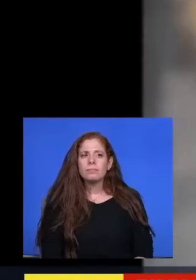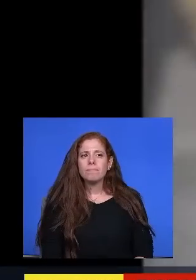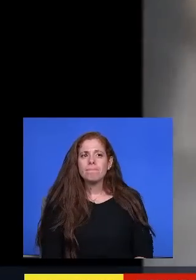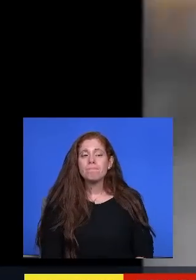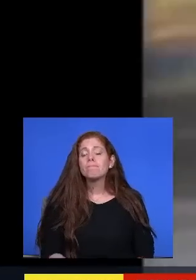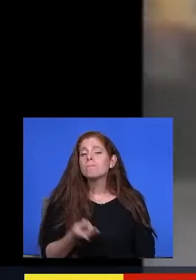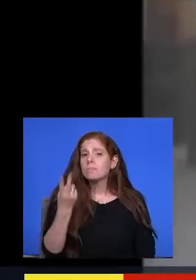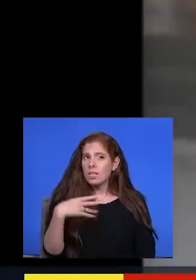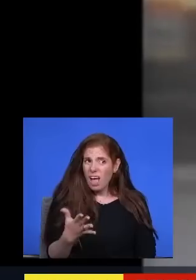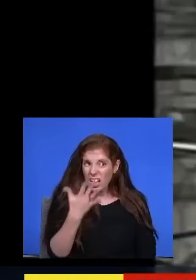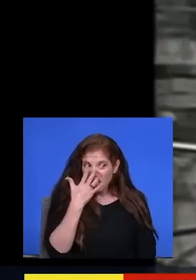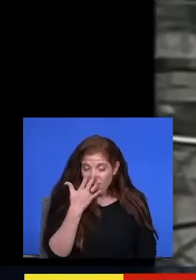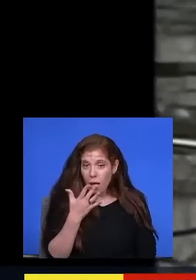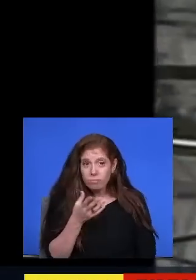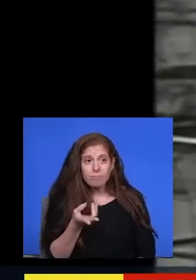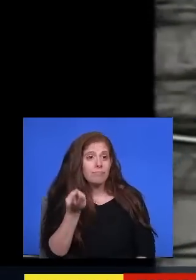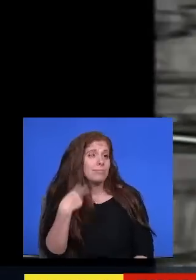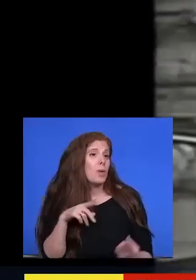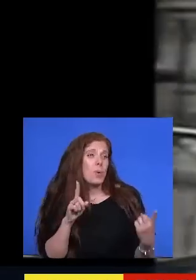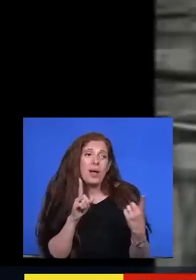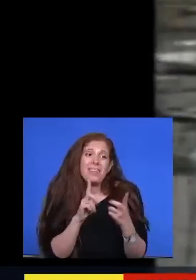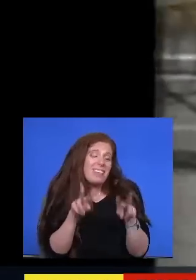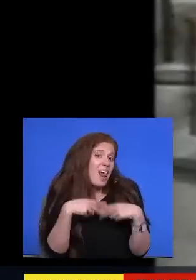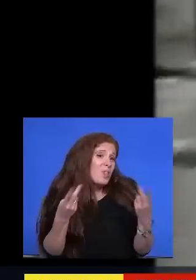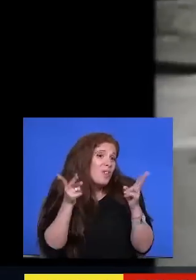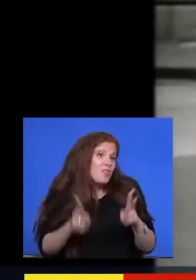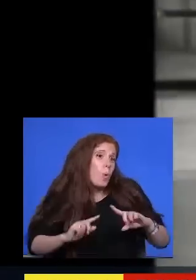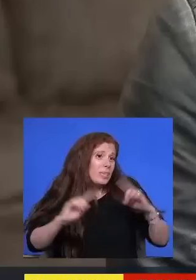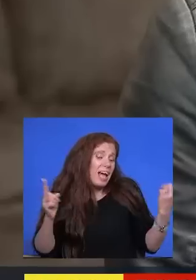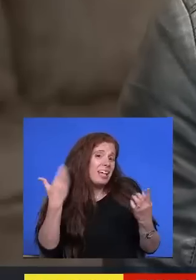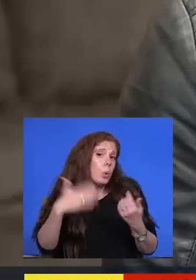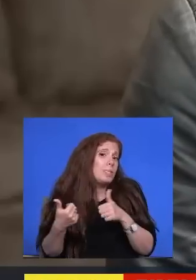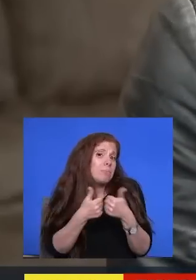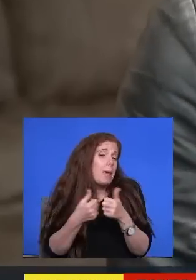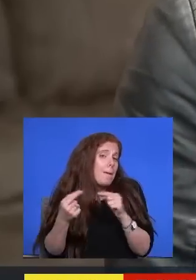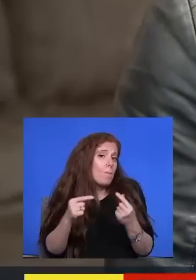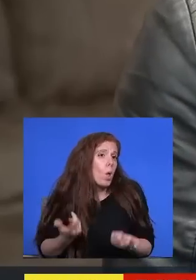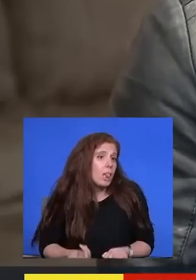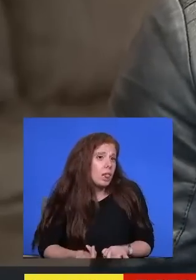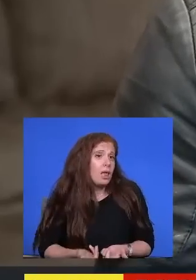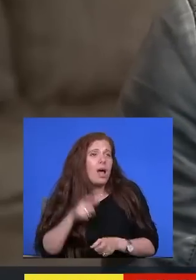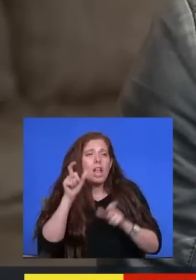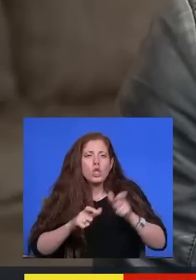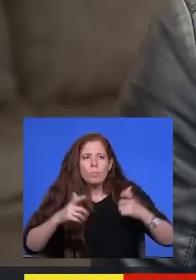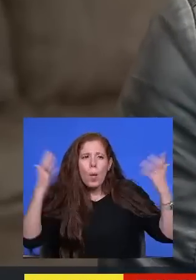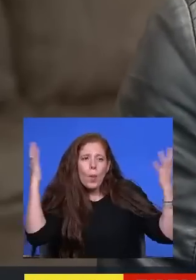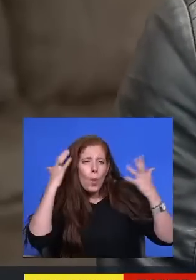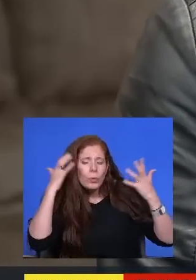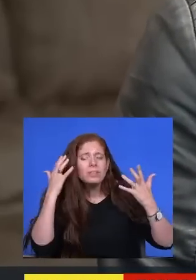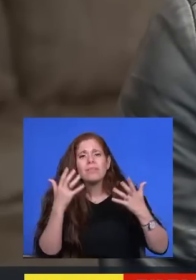كانت خيبة أمل ما كان في خيارات أخرى يعني غير المواجهة الضغط على الناس بشكل